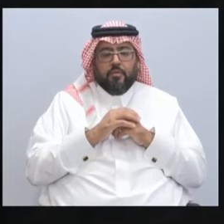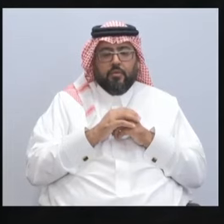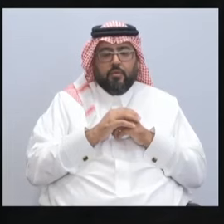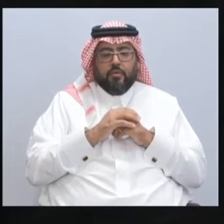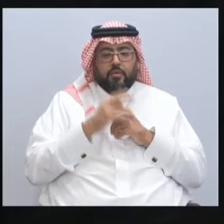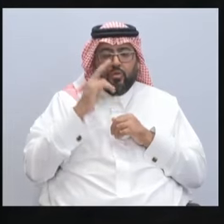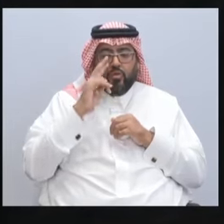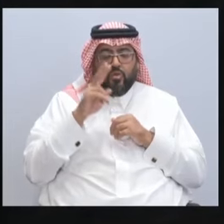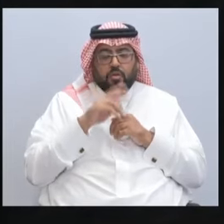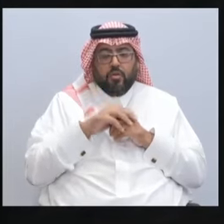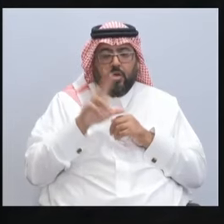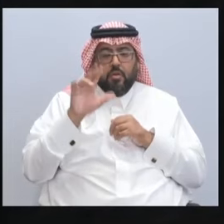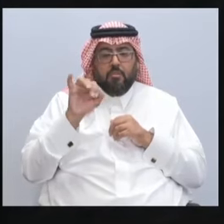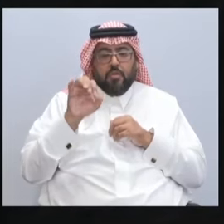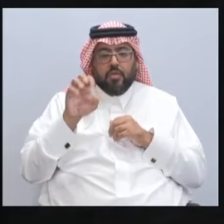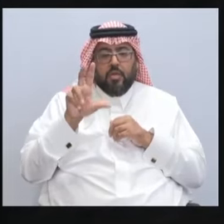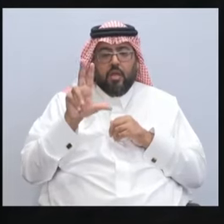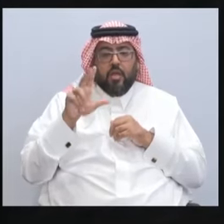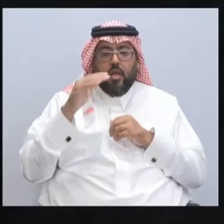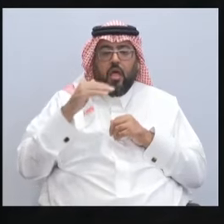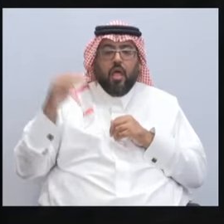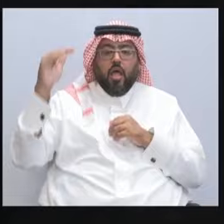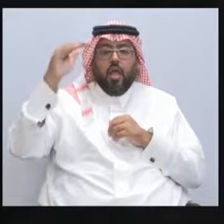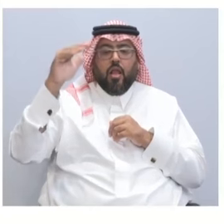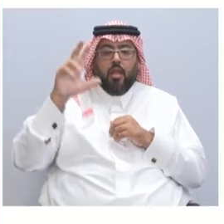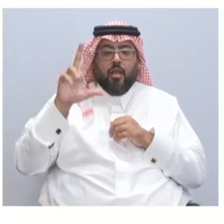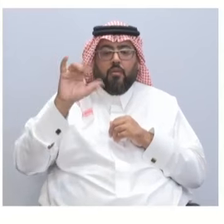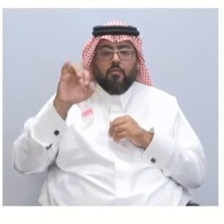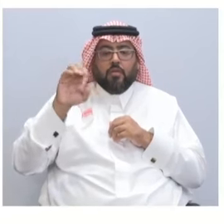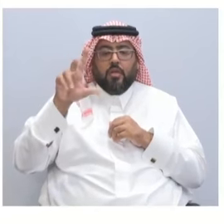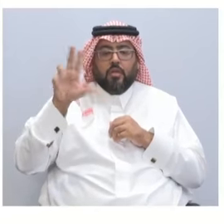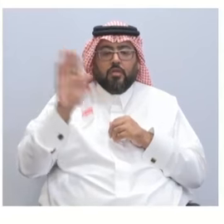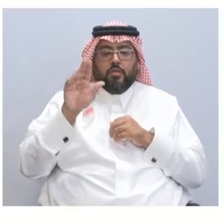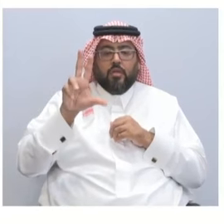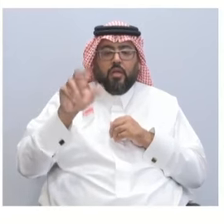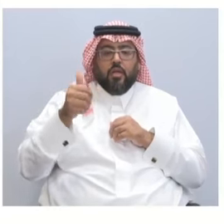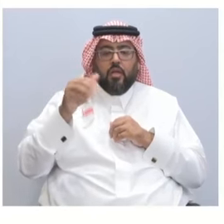العامه ناتي المجلس الاعلى المجلس